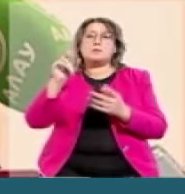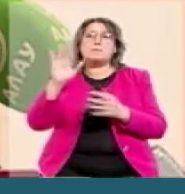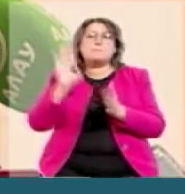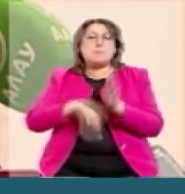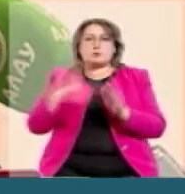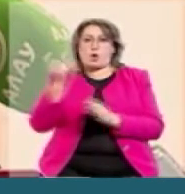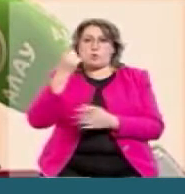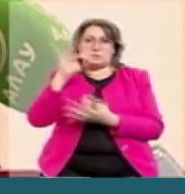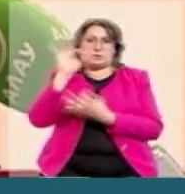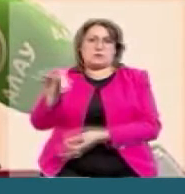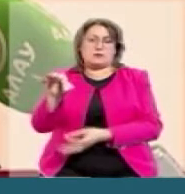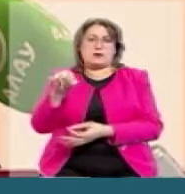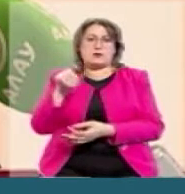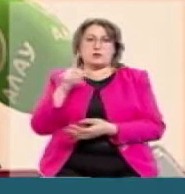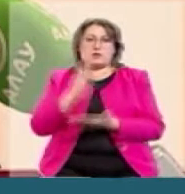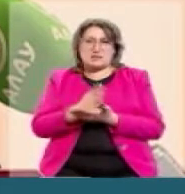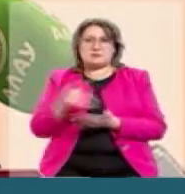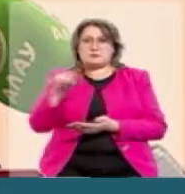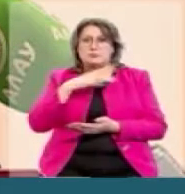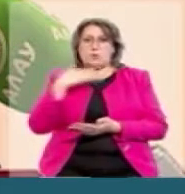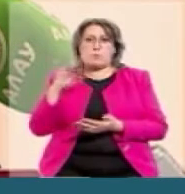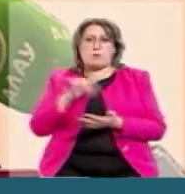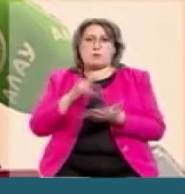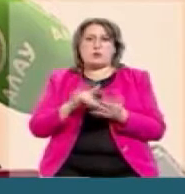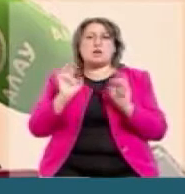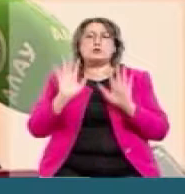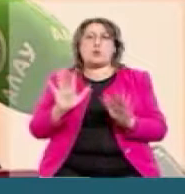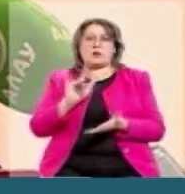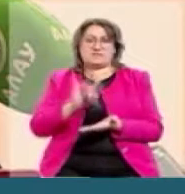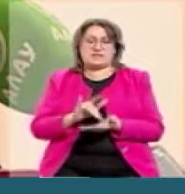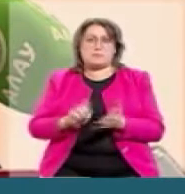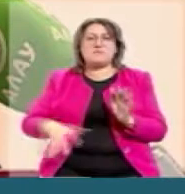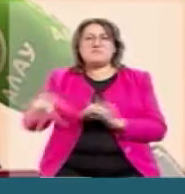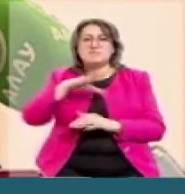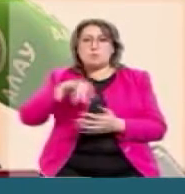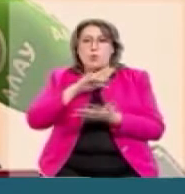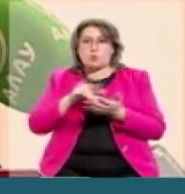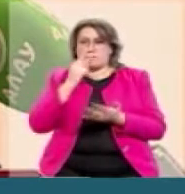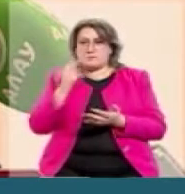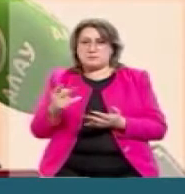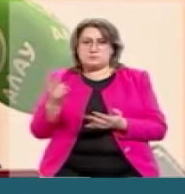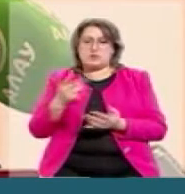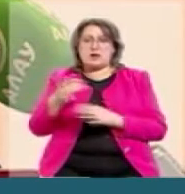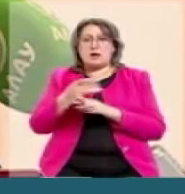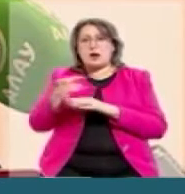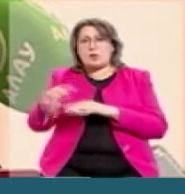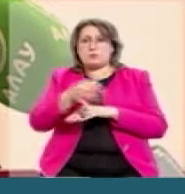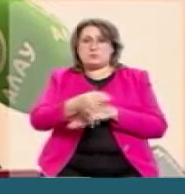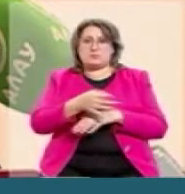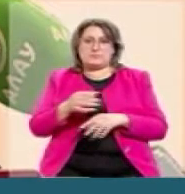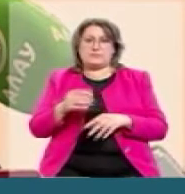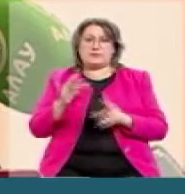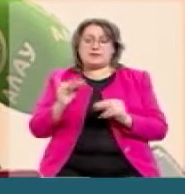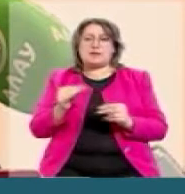стоят, их у нас достаточное количество по городу. Не только в центре, по всему городу смотреть, по районам и так далее. Понятно, да?